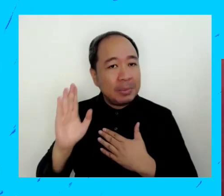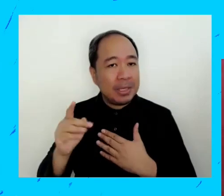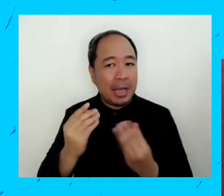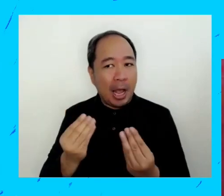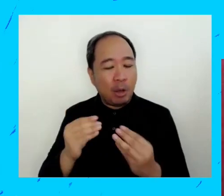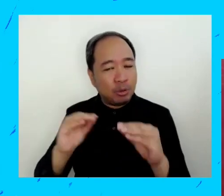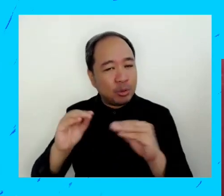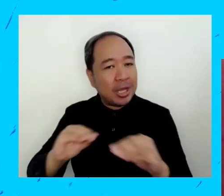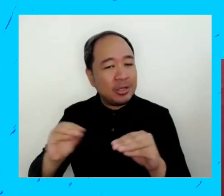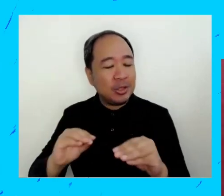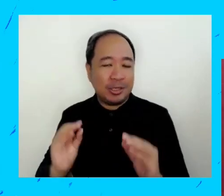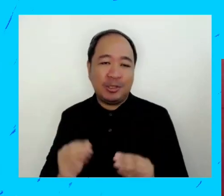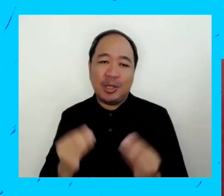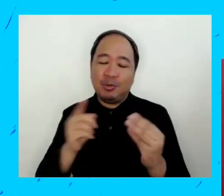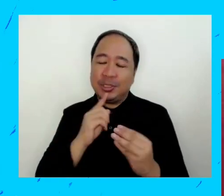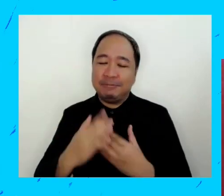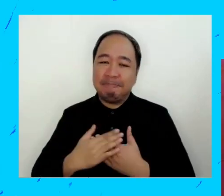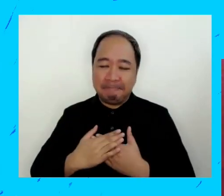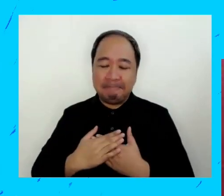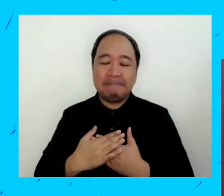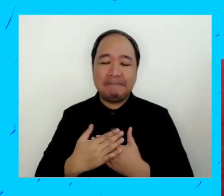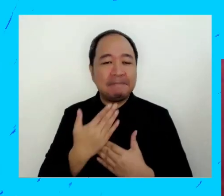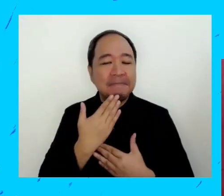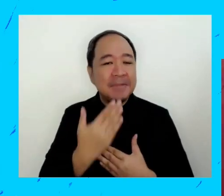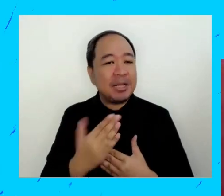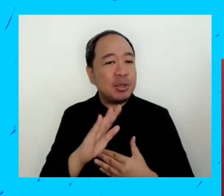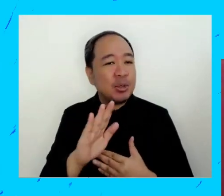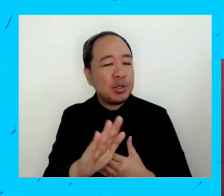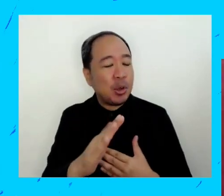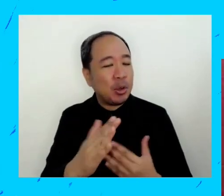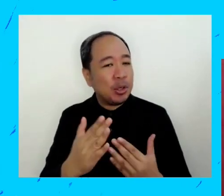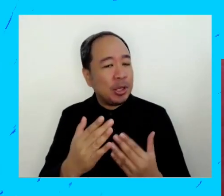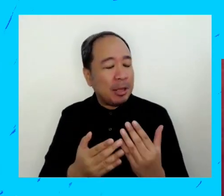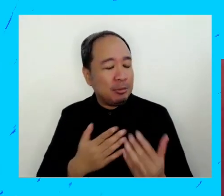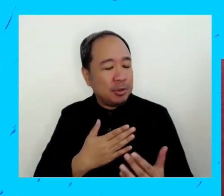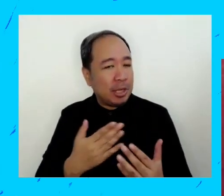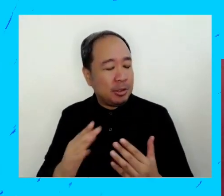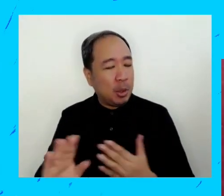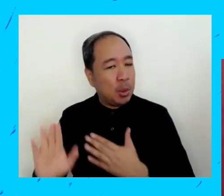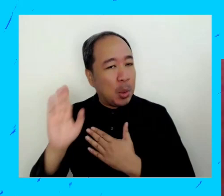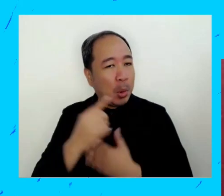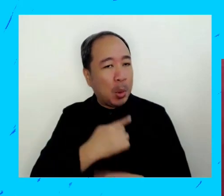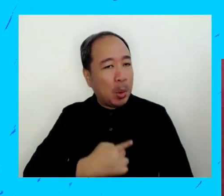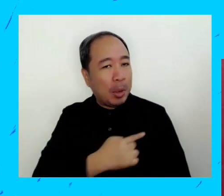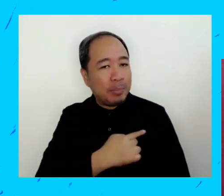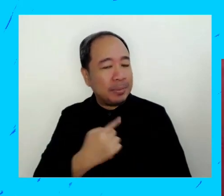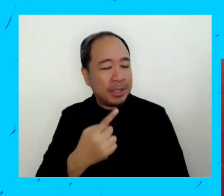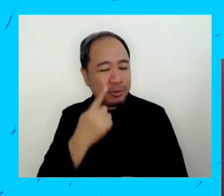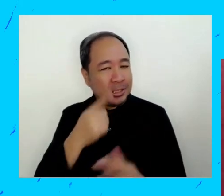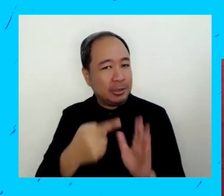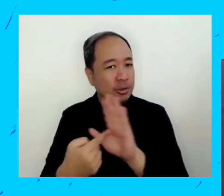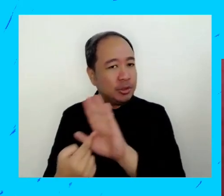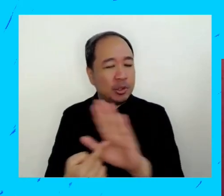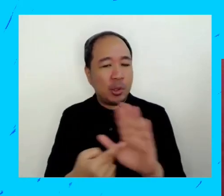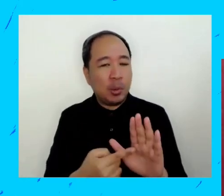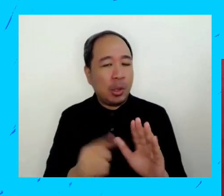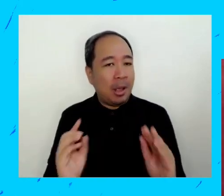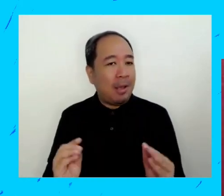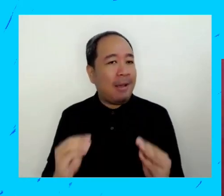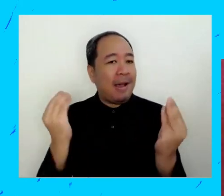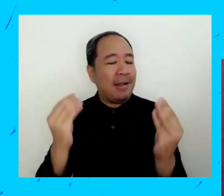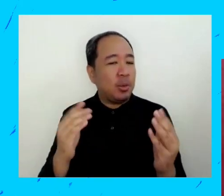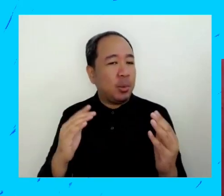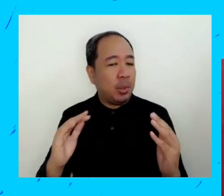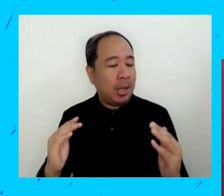Mon cœur est plein de joie d'écouter votre d'entendre parler de